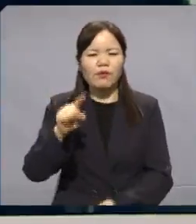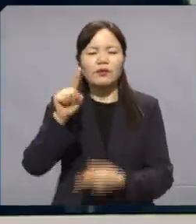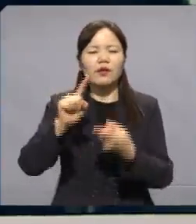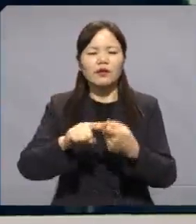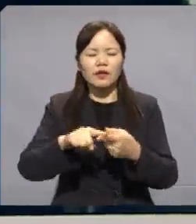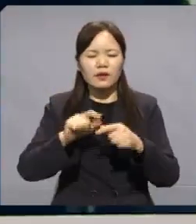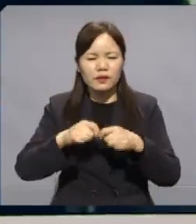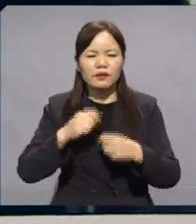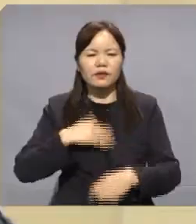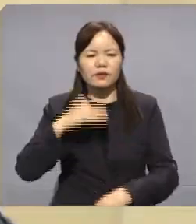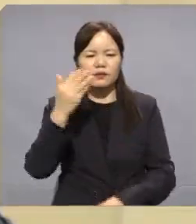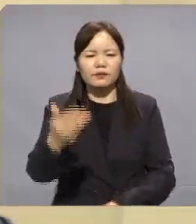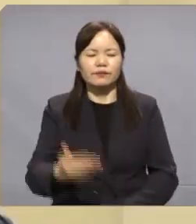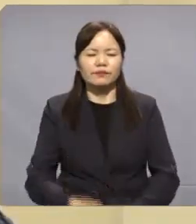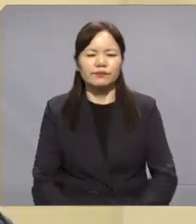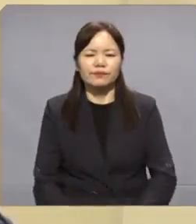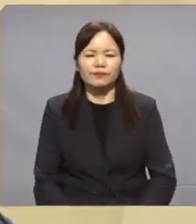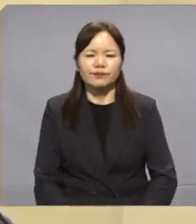짚어봤습니다.